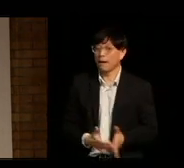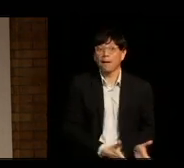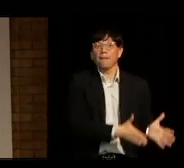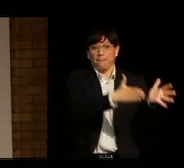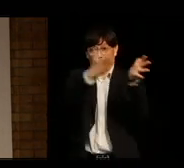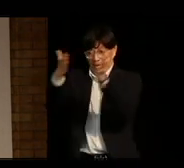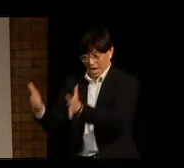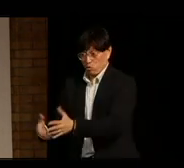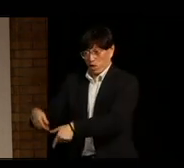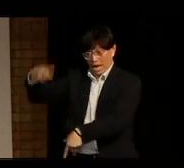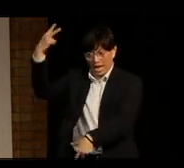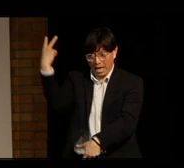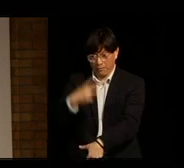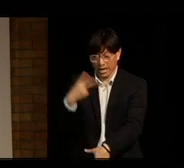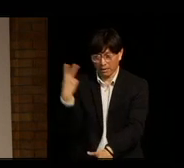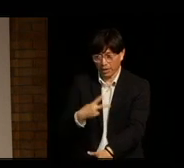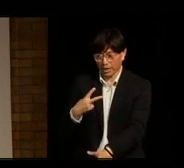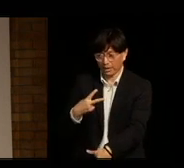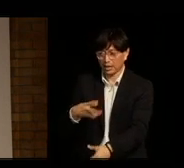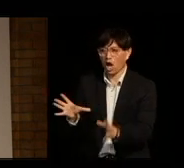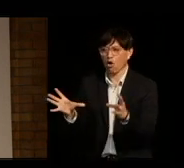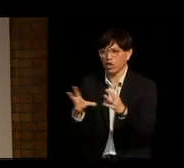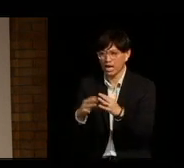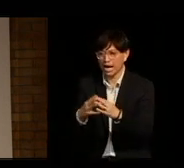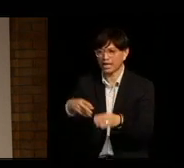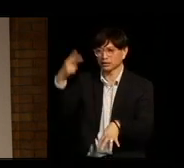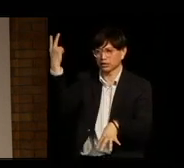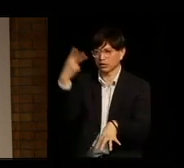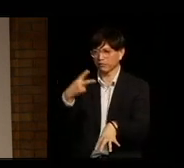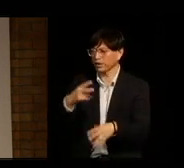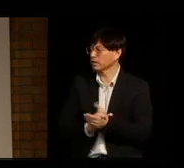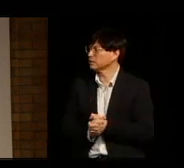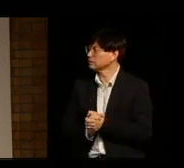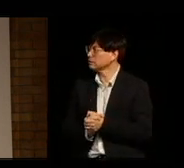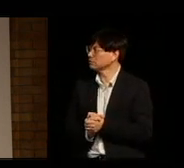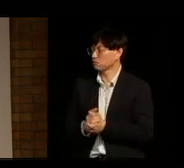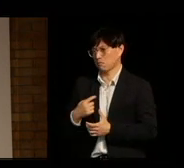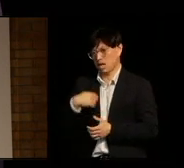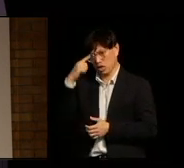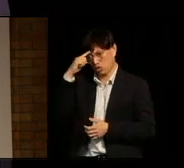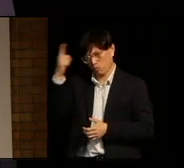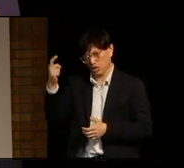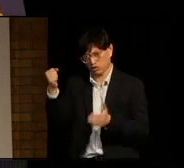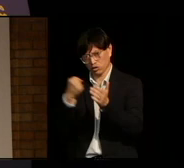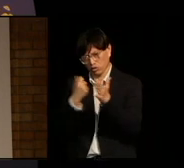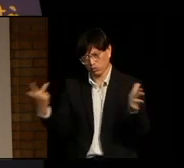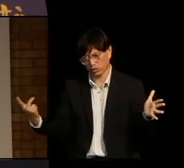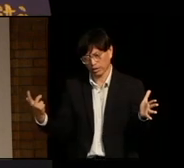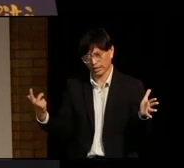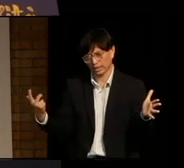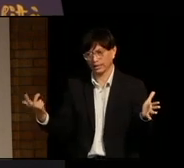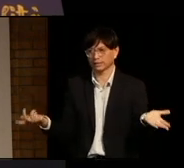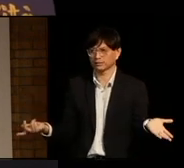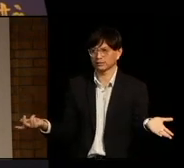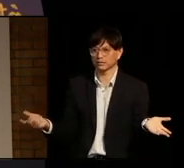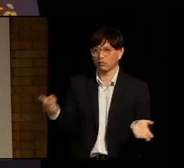autentica Vera no una relazione vera che secondo me oggi sono fondamentali sono importanti anche